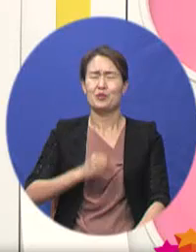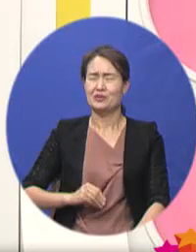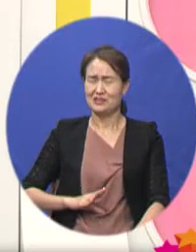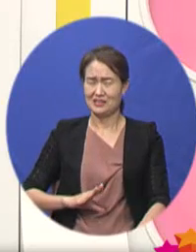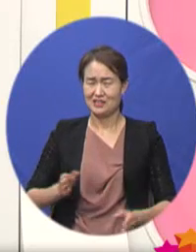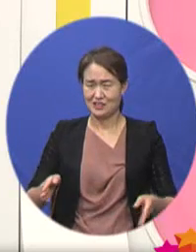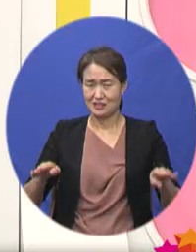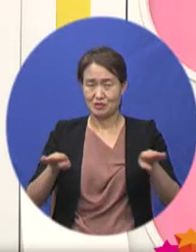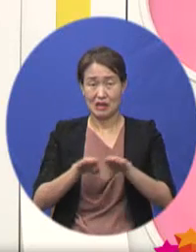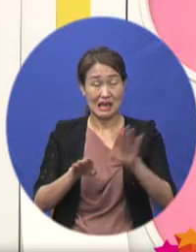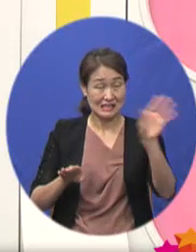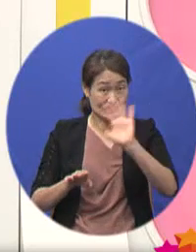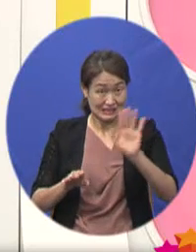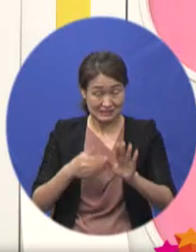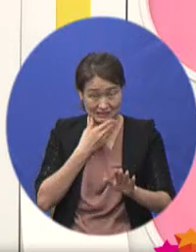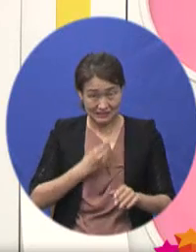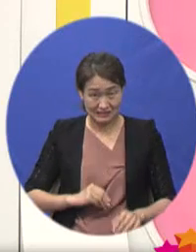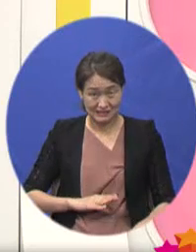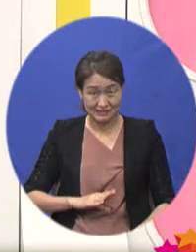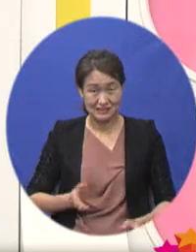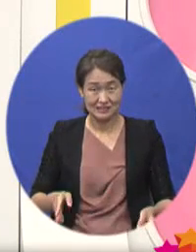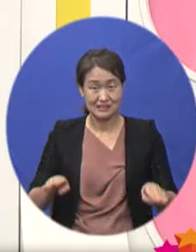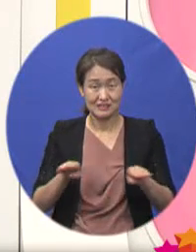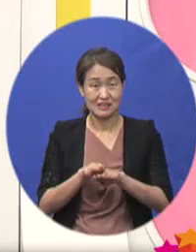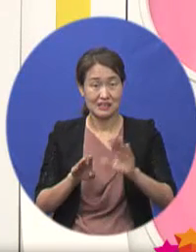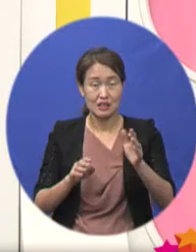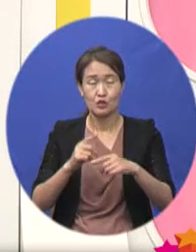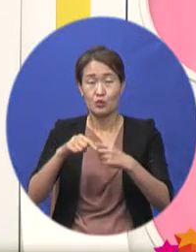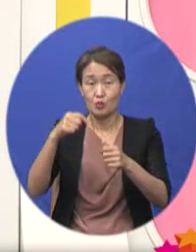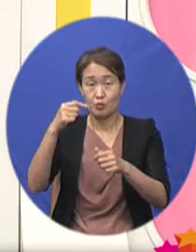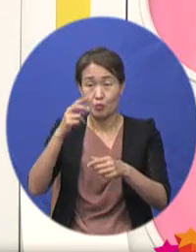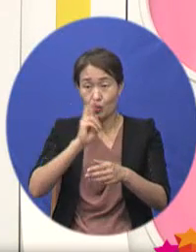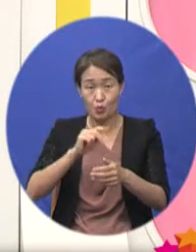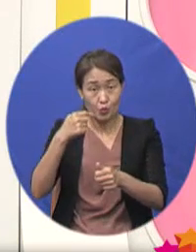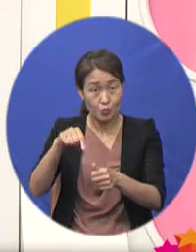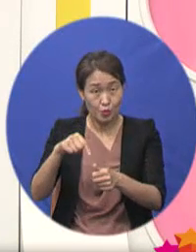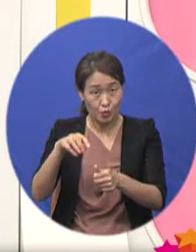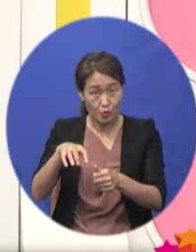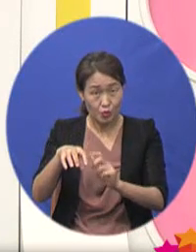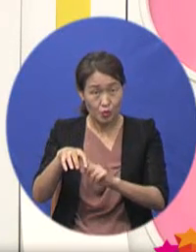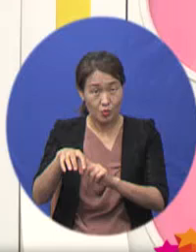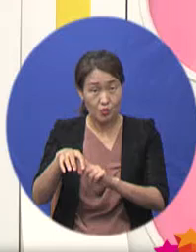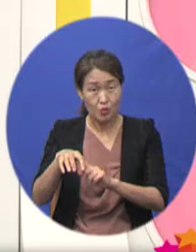아, 복지관이 아니고 노래 교실요? 네. 노래 교실. 저기요.